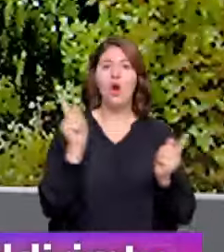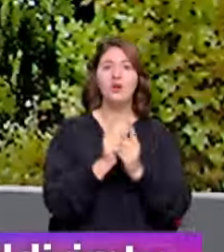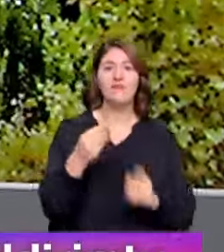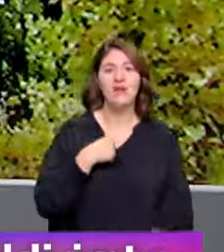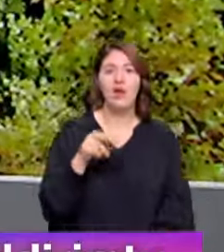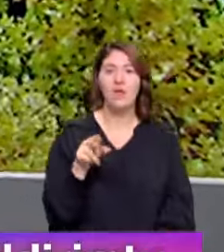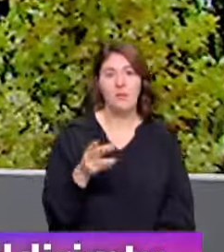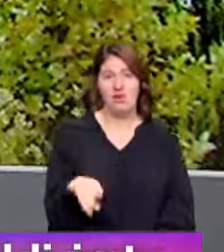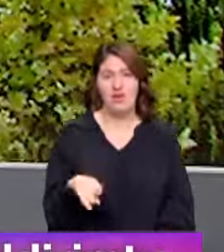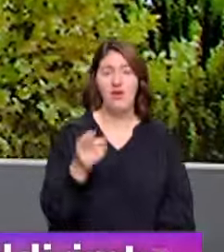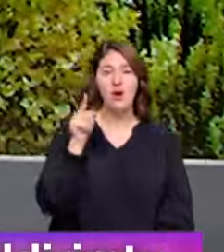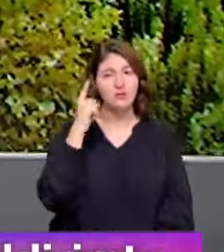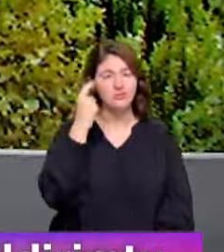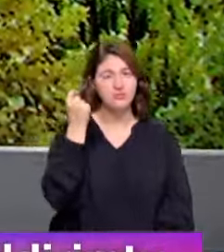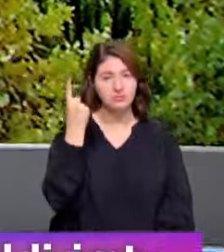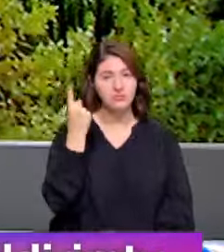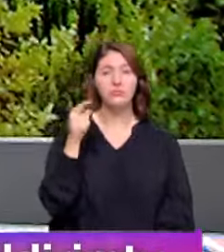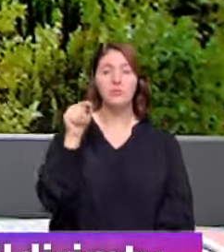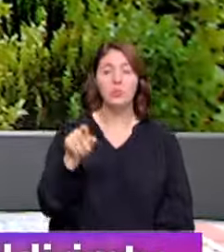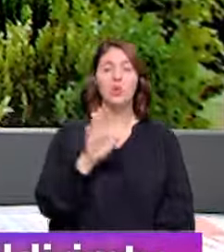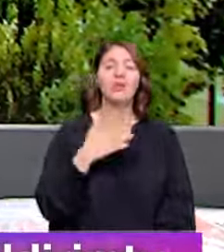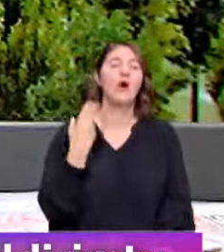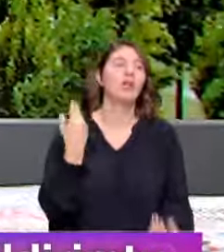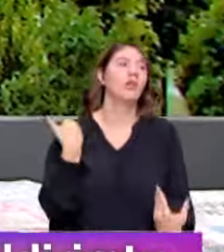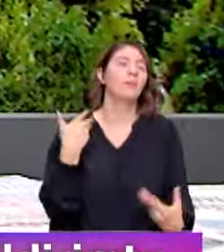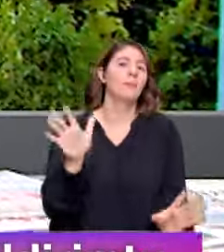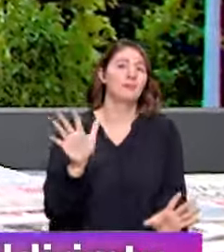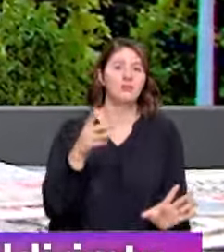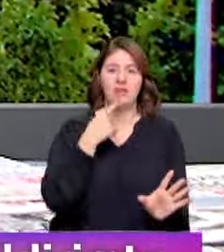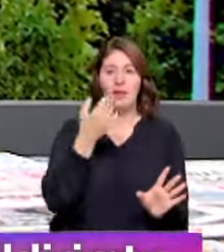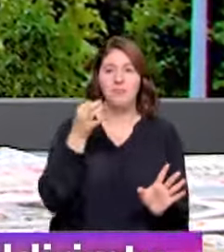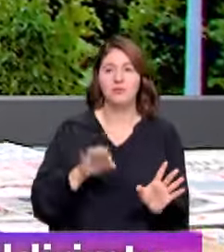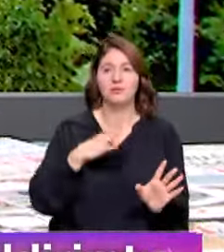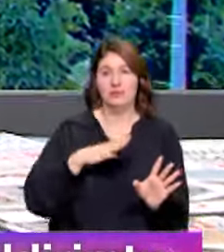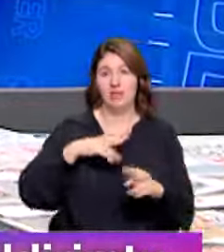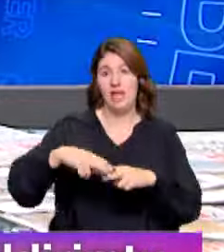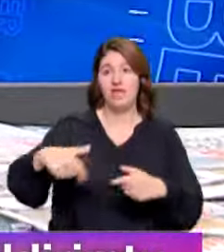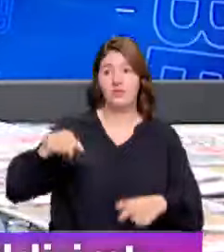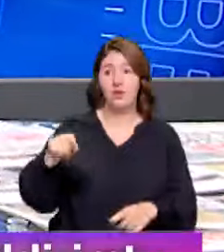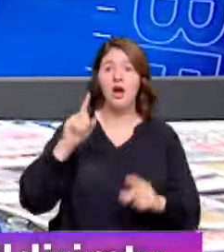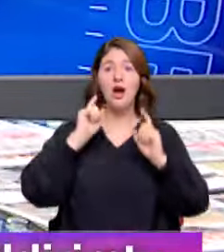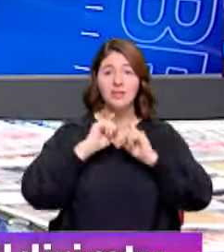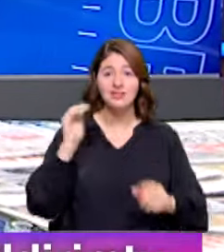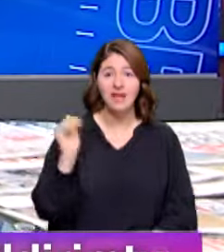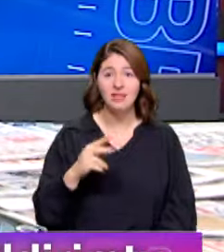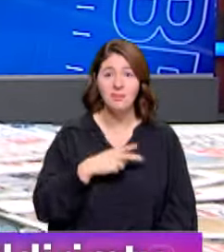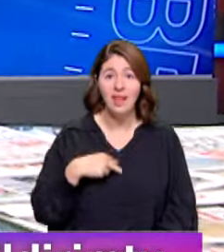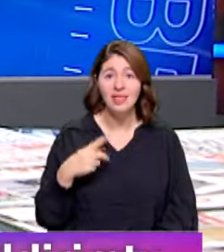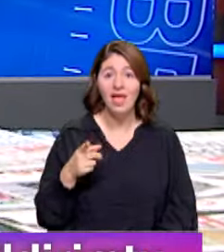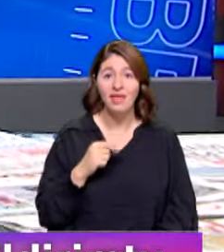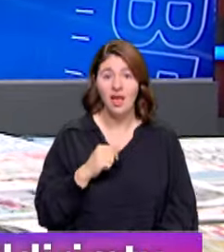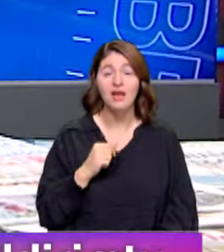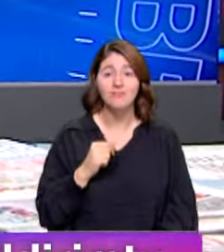özetler nitelikte. Oradan yola çıkarak bu kadarı da olmaz etiketiyle güne başlamak istedik. Haciz geldi efendim